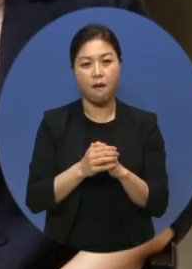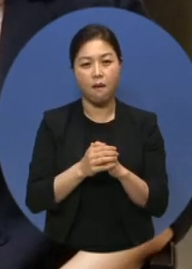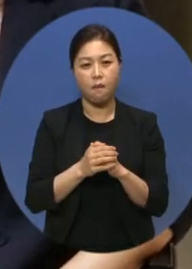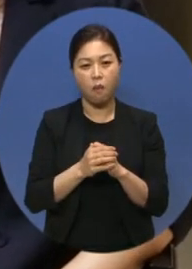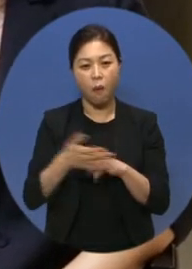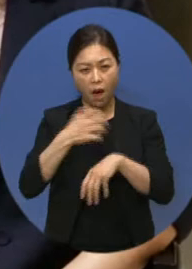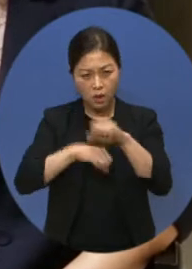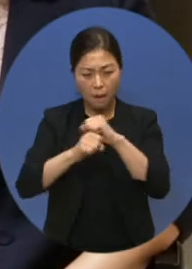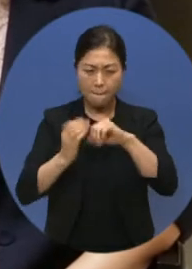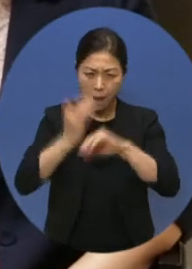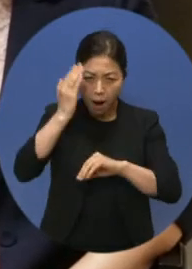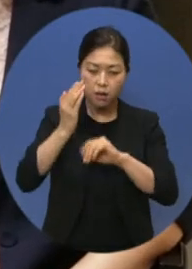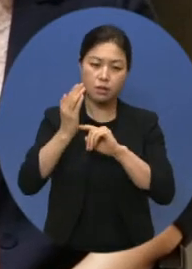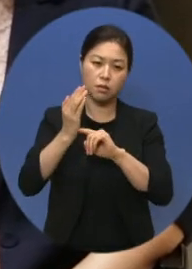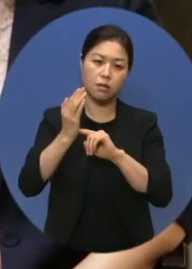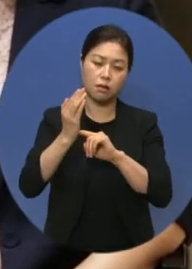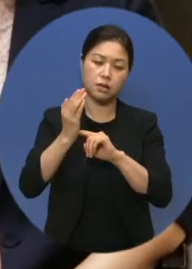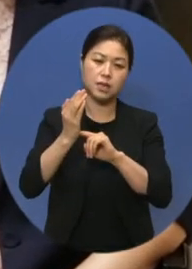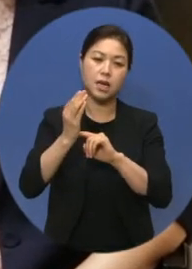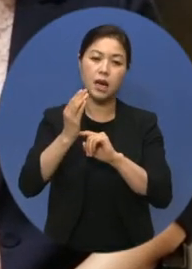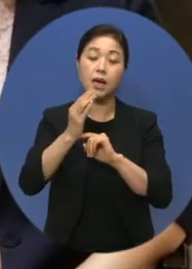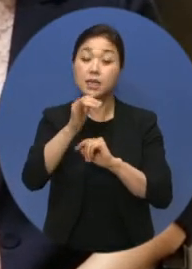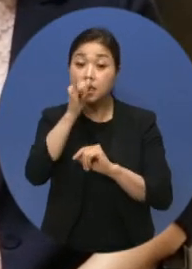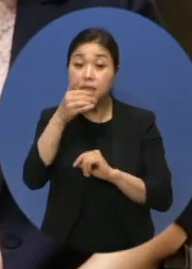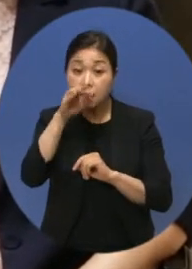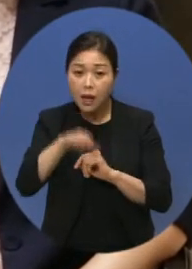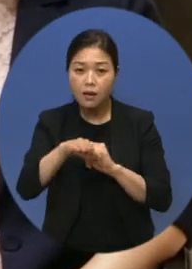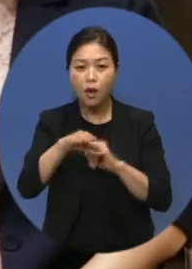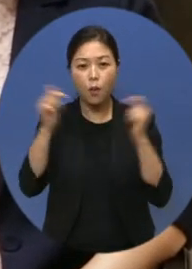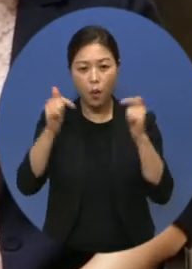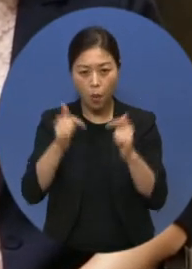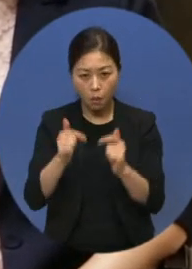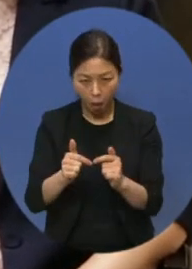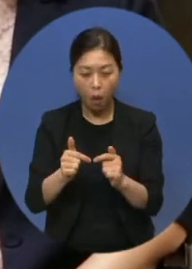많이 하는데 그런 것들이 조금씩 회복되어져서